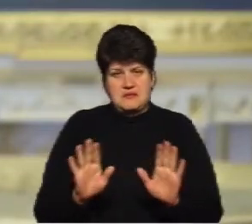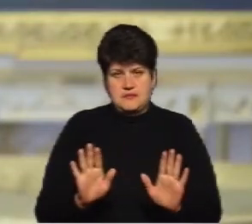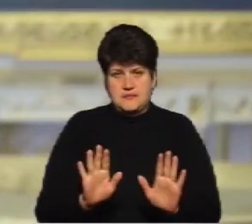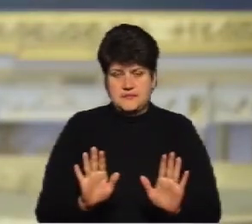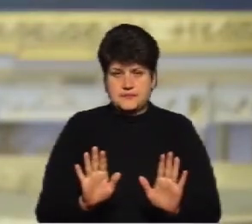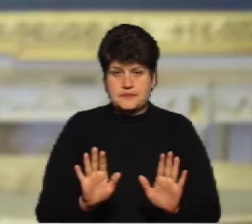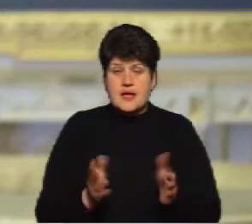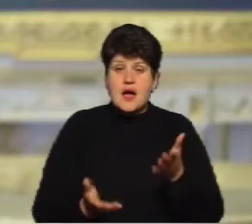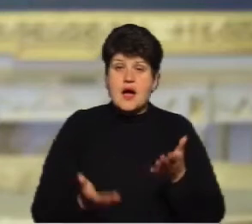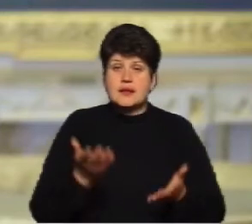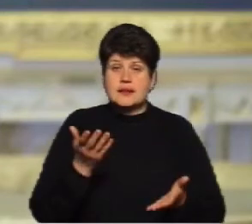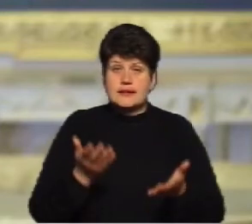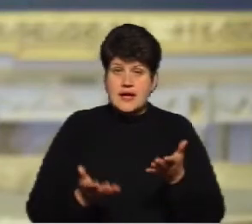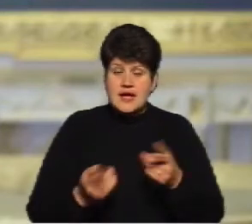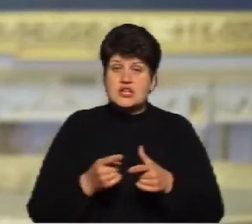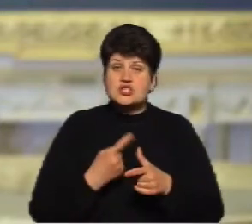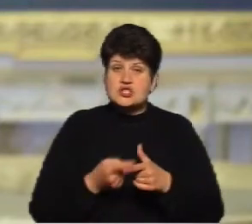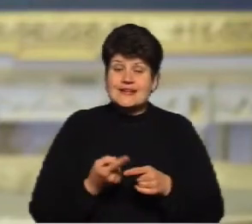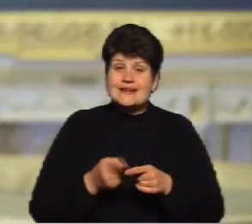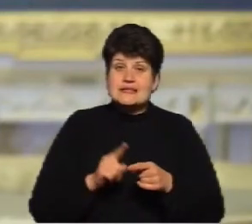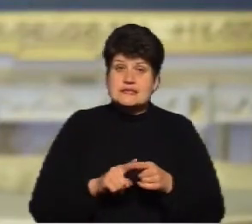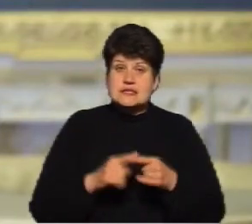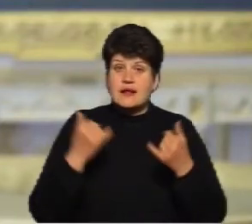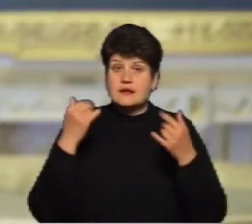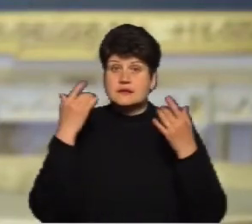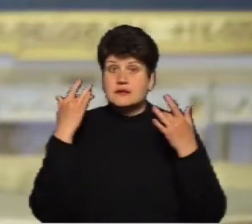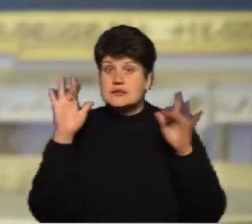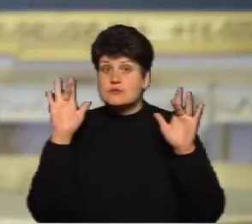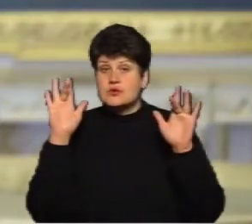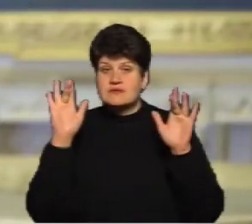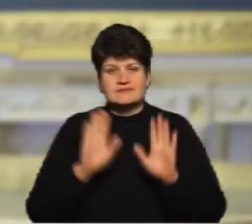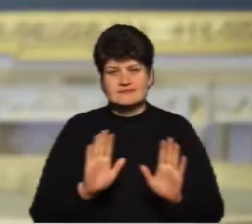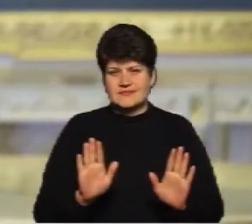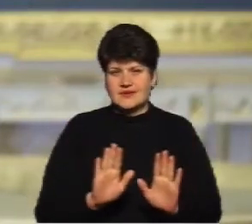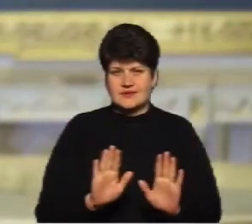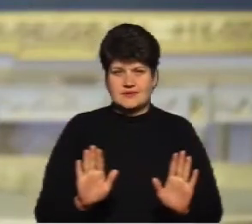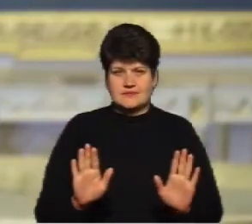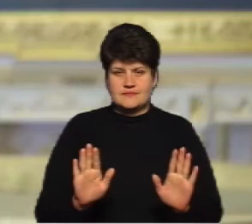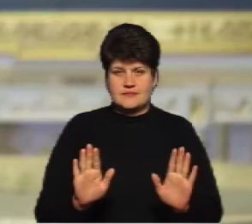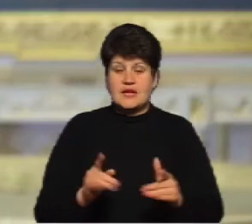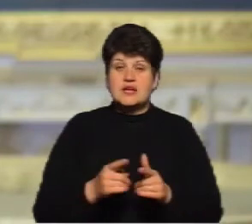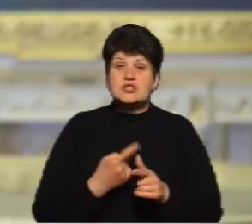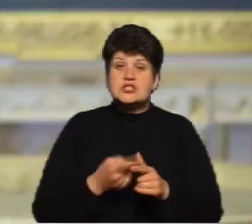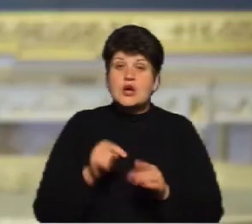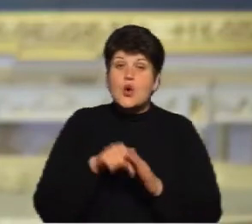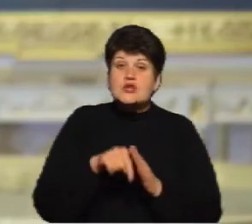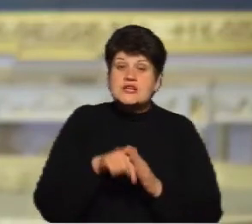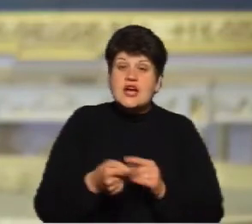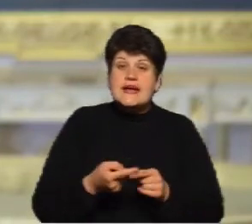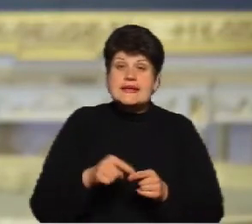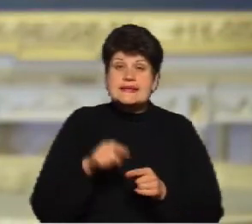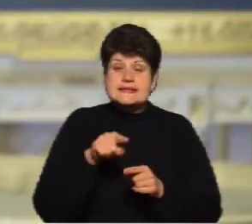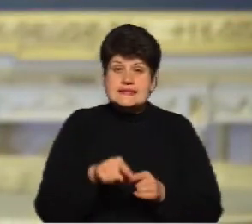Але чи це несподівано? Ні. Чи означає це, що